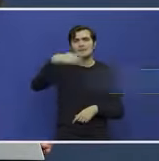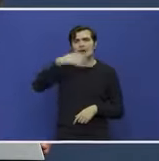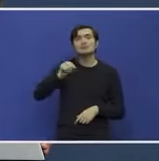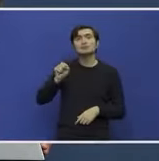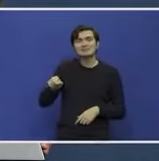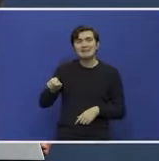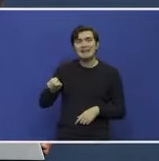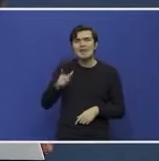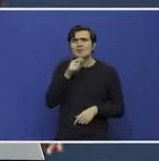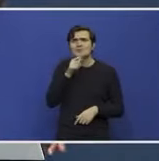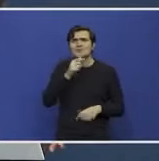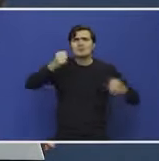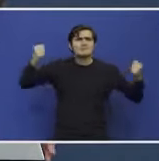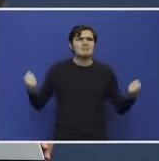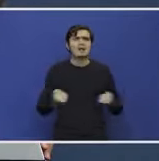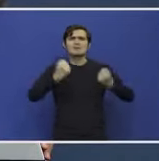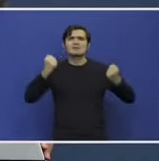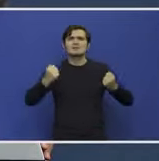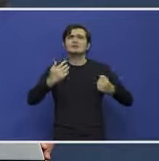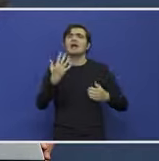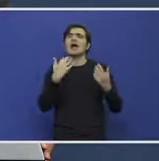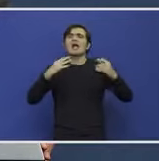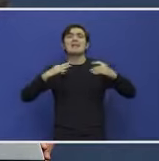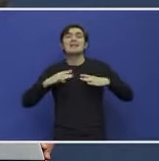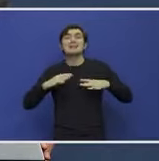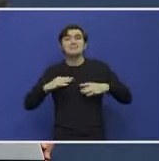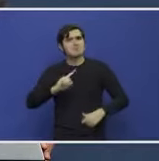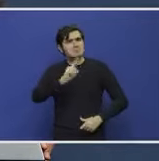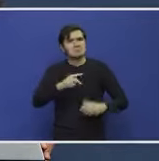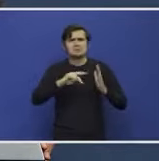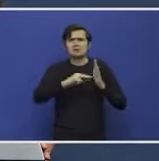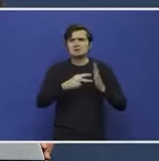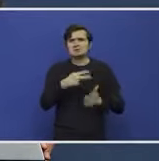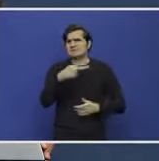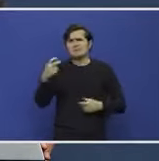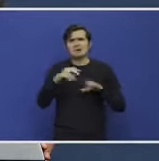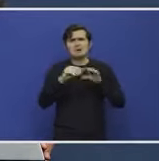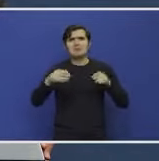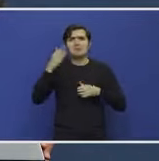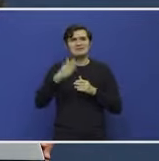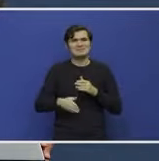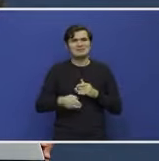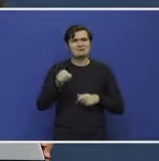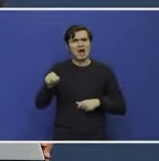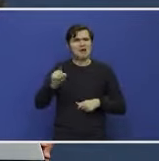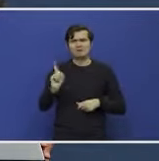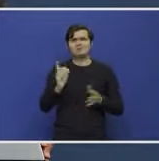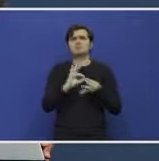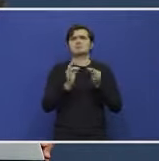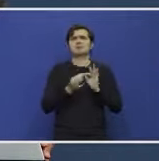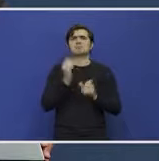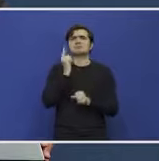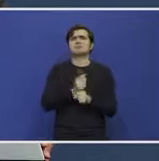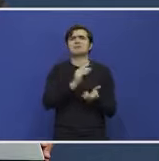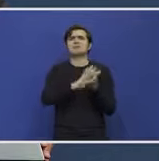manifestările în aer liber pot fi organizate fără limitări deosebite, nu înseamnă că trebuie să